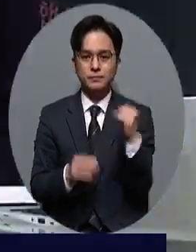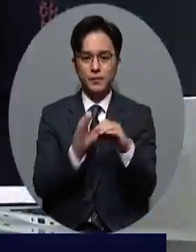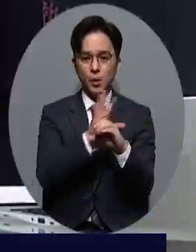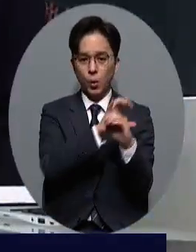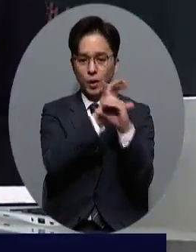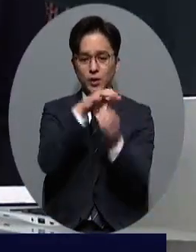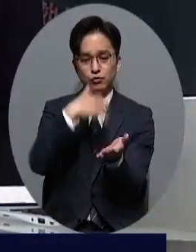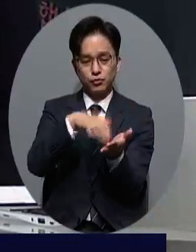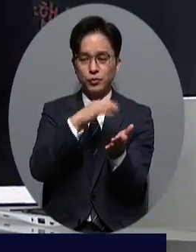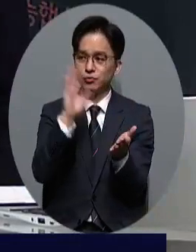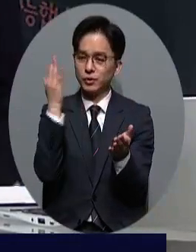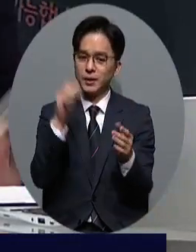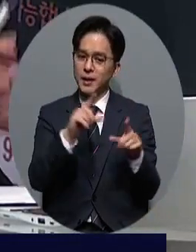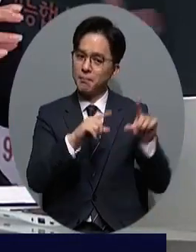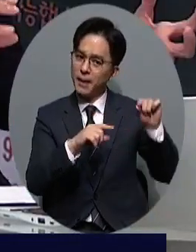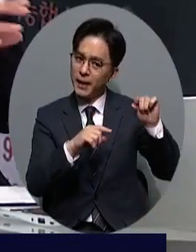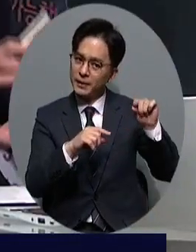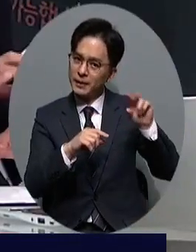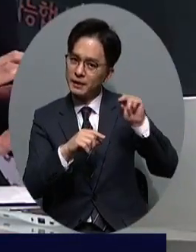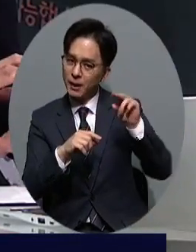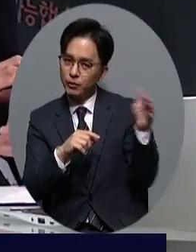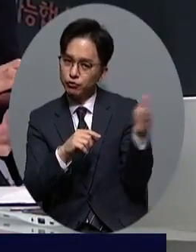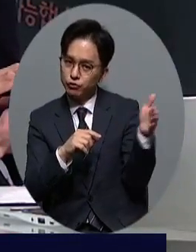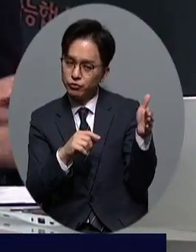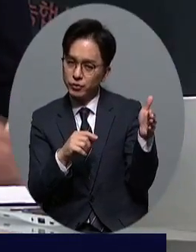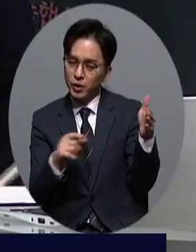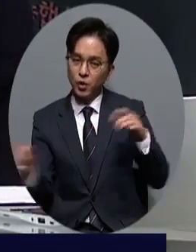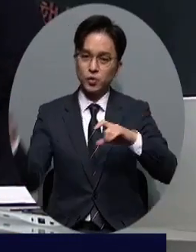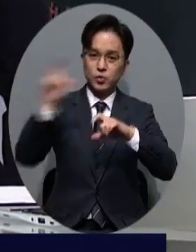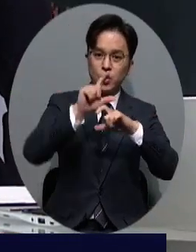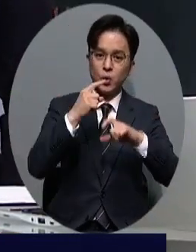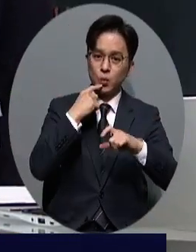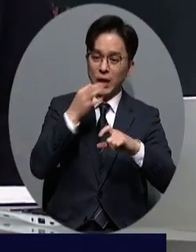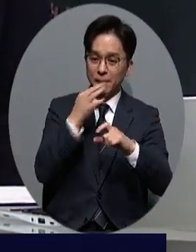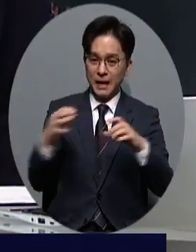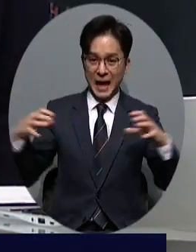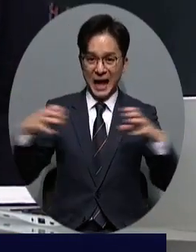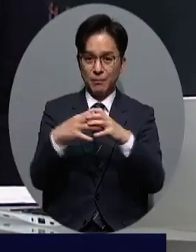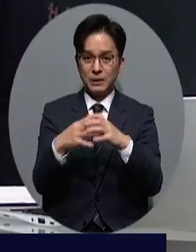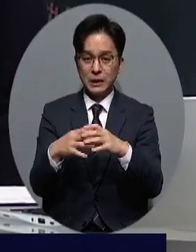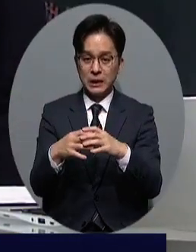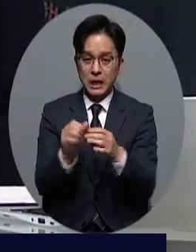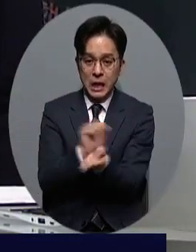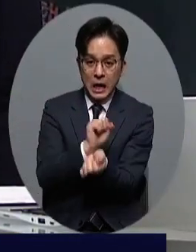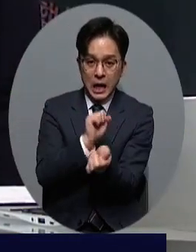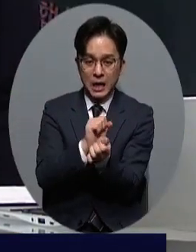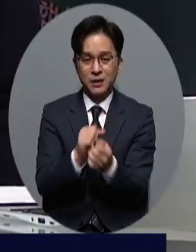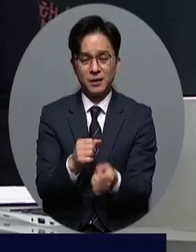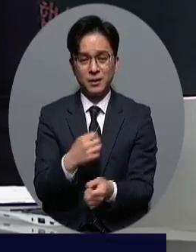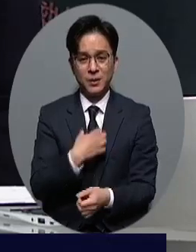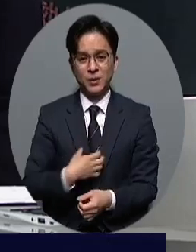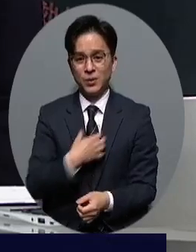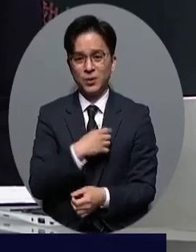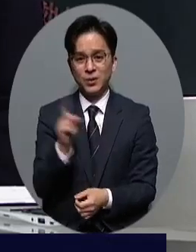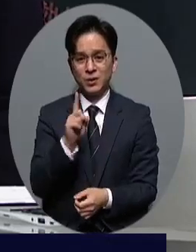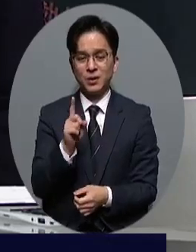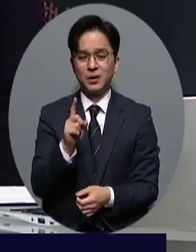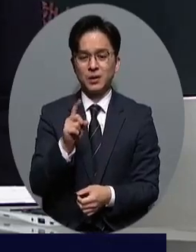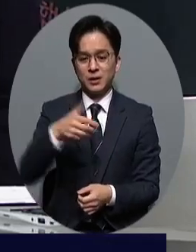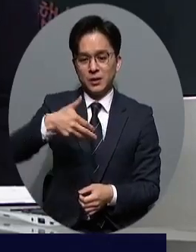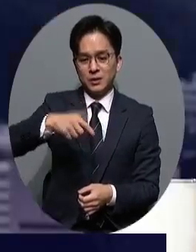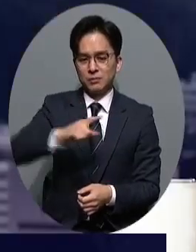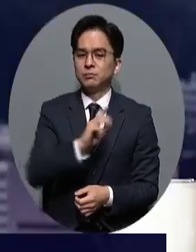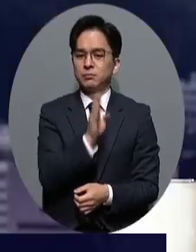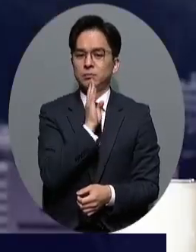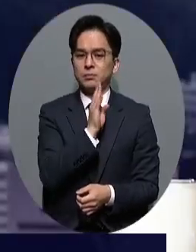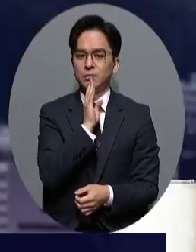넘고 있는 상황이기 때문에 독감도 같이 유행을 하면 더 위험한 거 아닌가라는 생각이 들어요. 어떻습니까? 네, 우리가 코로나가 유행한 2년 동안은